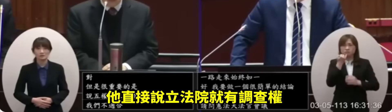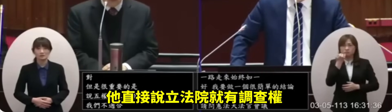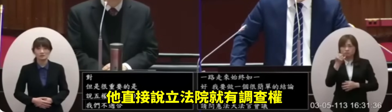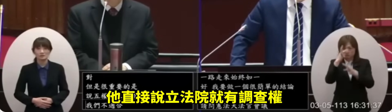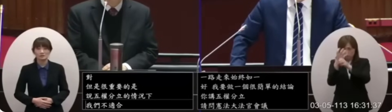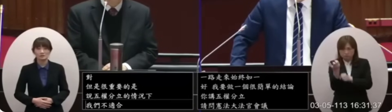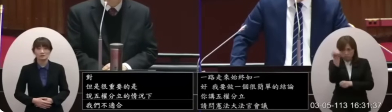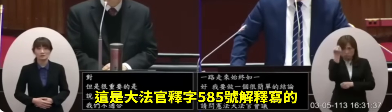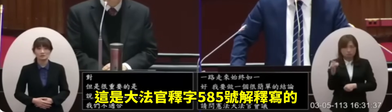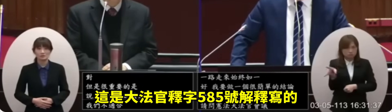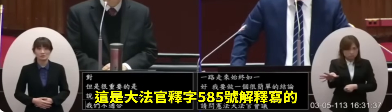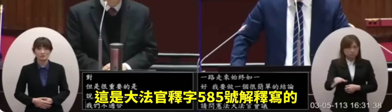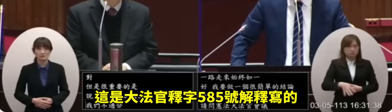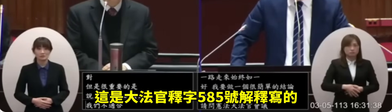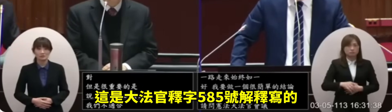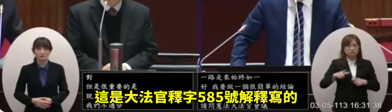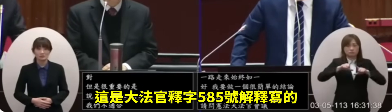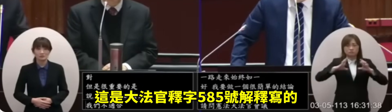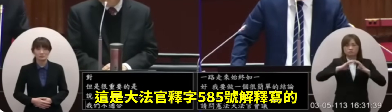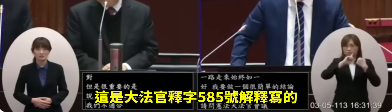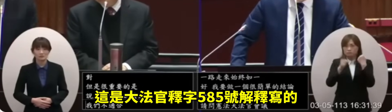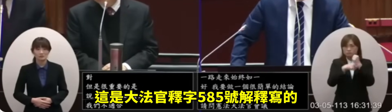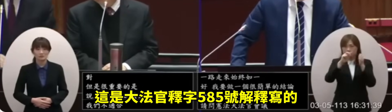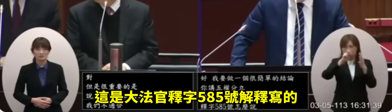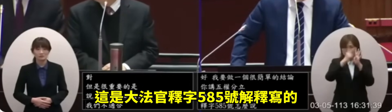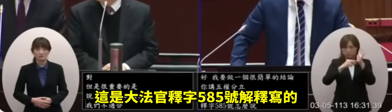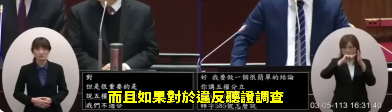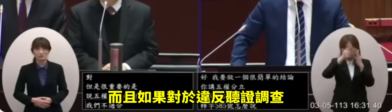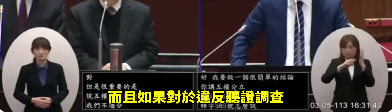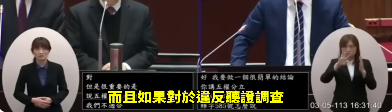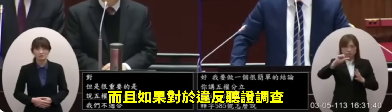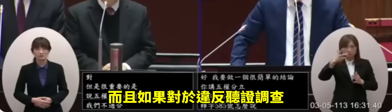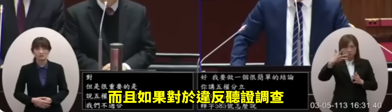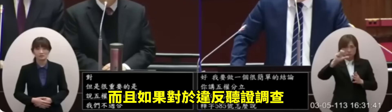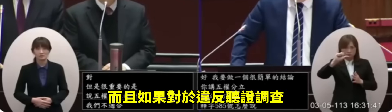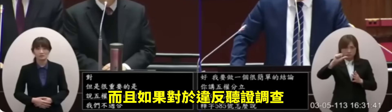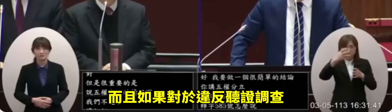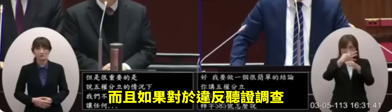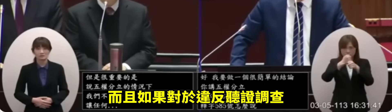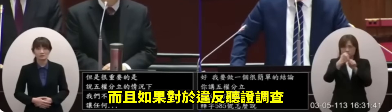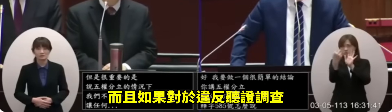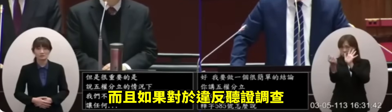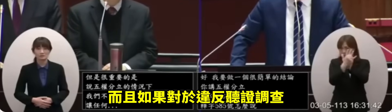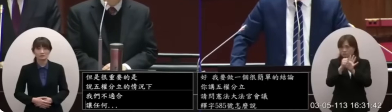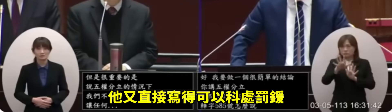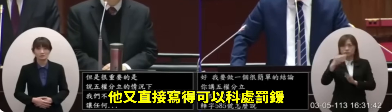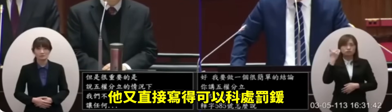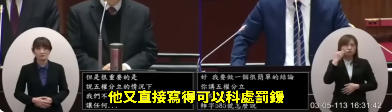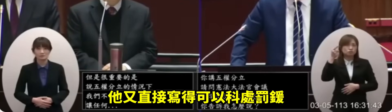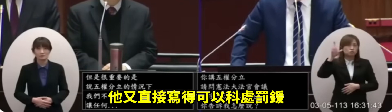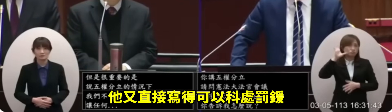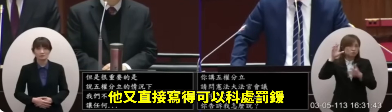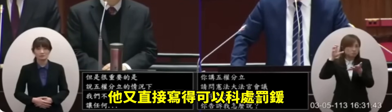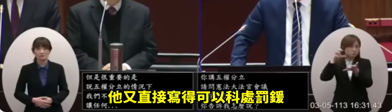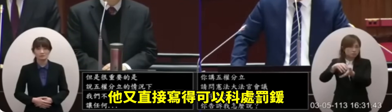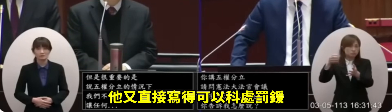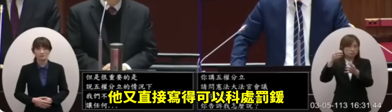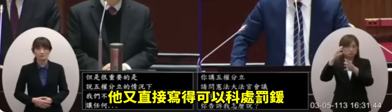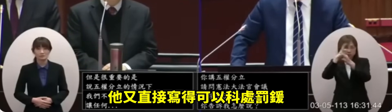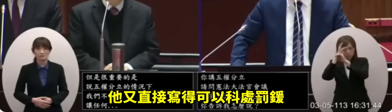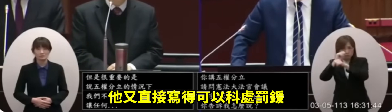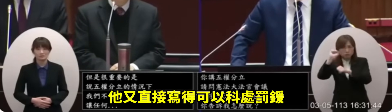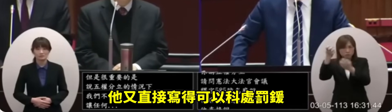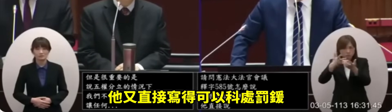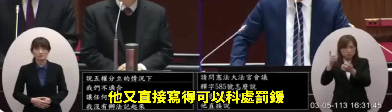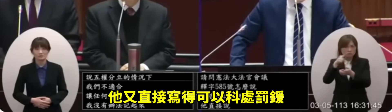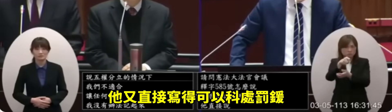权呢、这大法官四至五八五号写是写的，而且如果对于违反听证调查义务，他直接写可得以